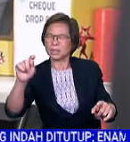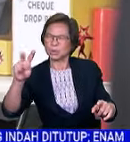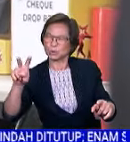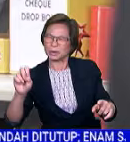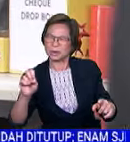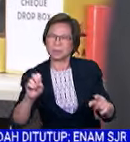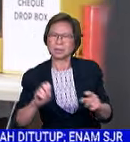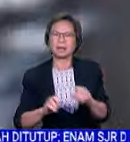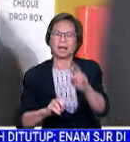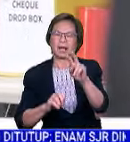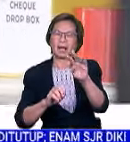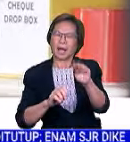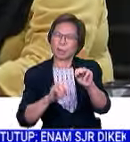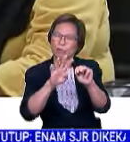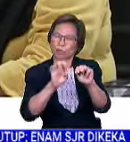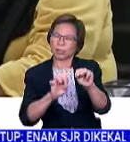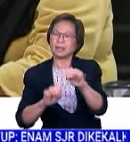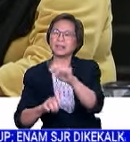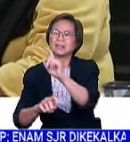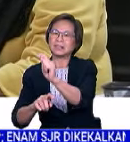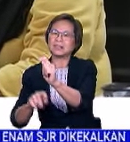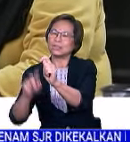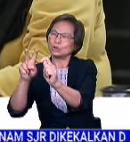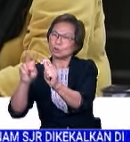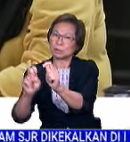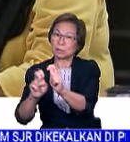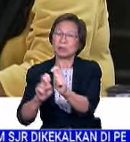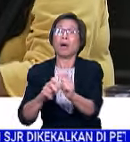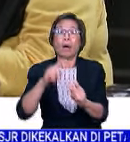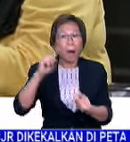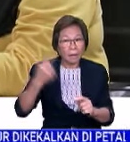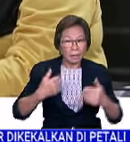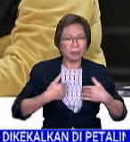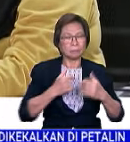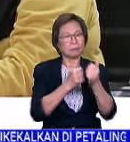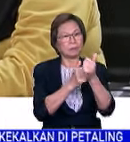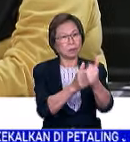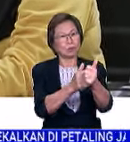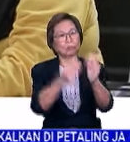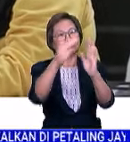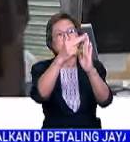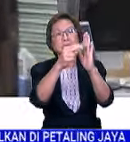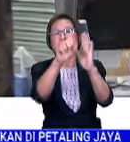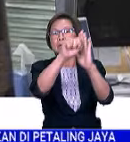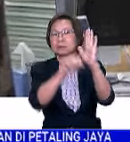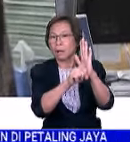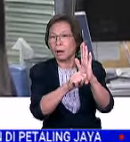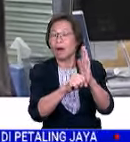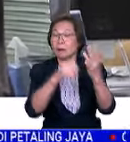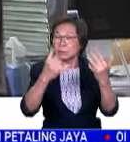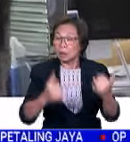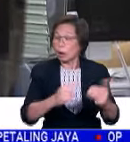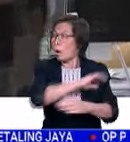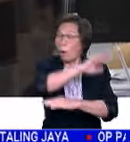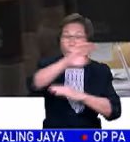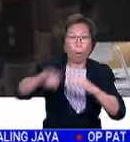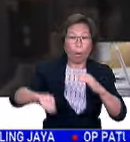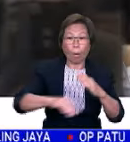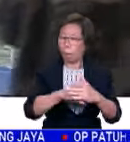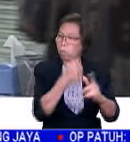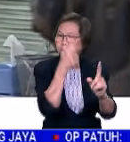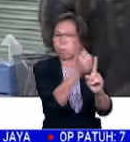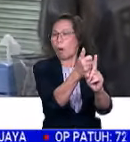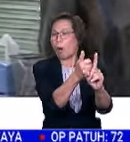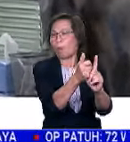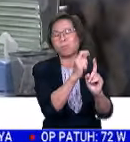hanya dapat menerima moratorium jika memenuhi syarat-syarat tertentu, di bawah pakej pemulih, ianya sekarang diberi secara automatik kepada